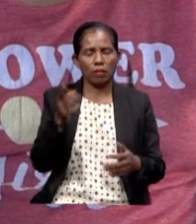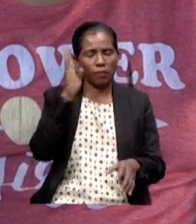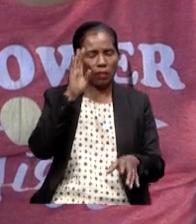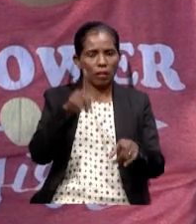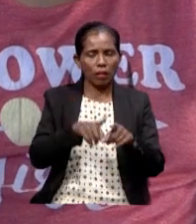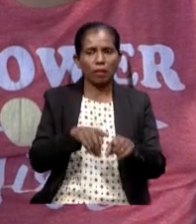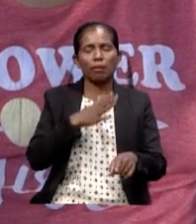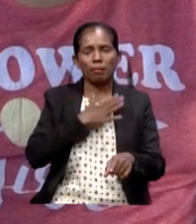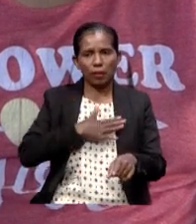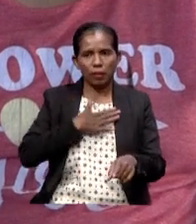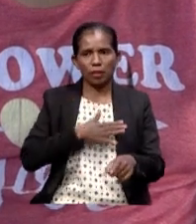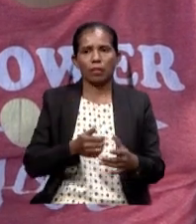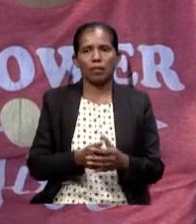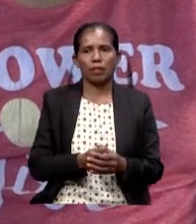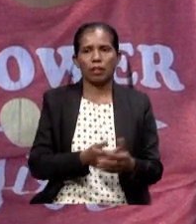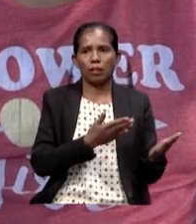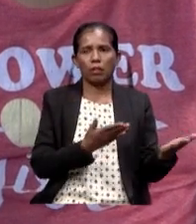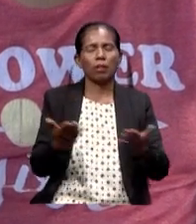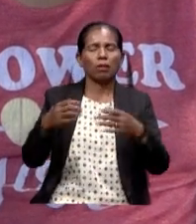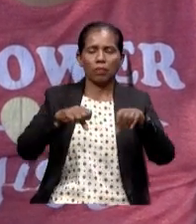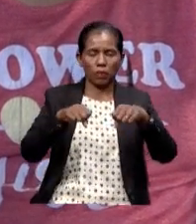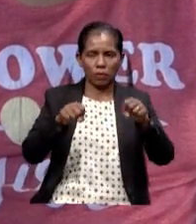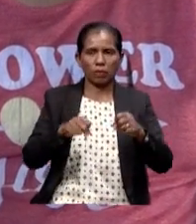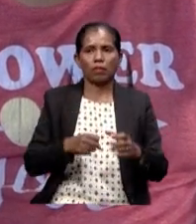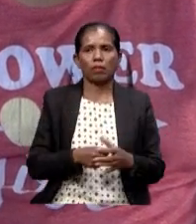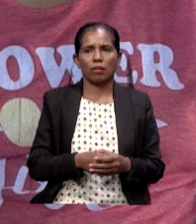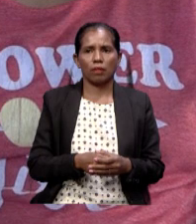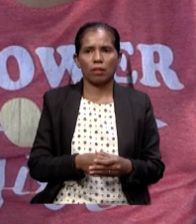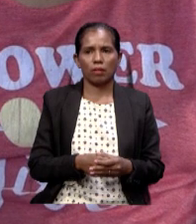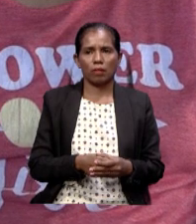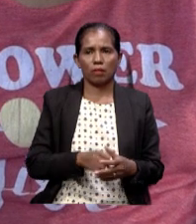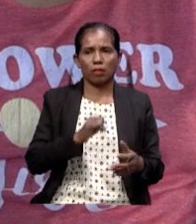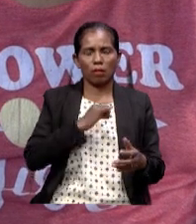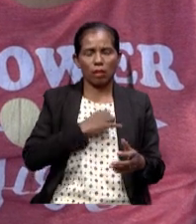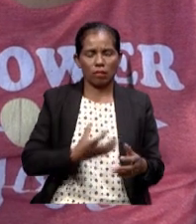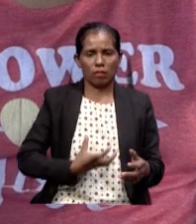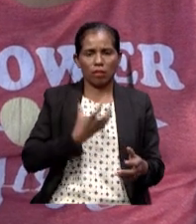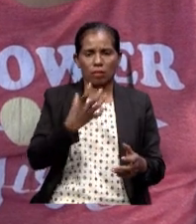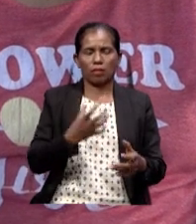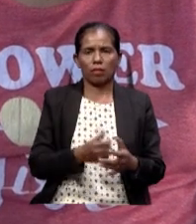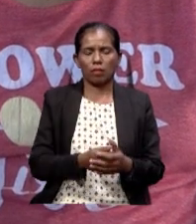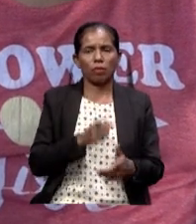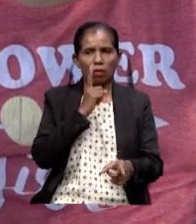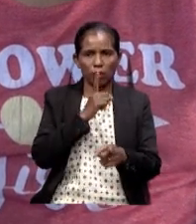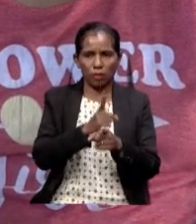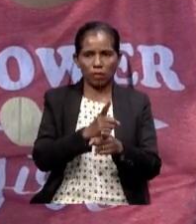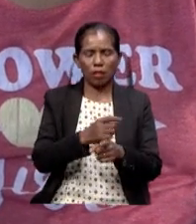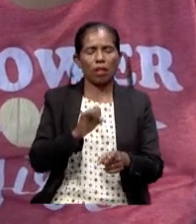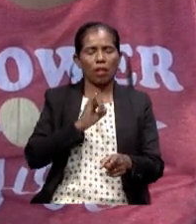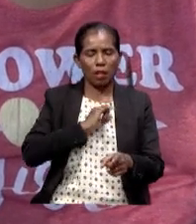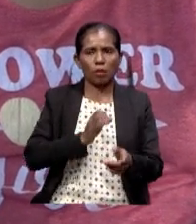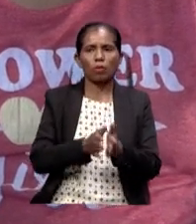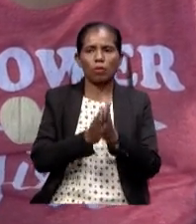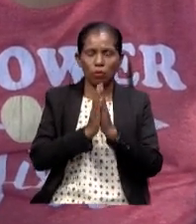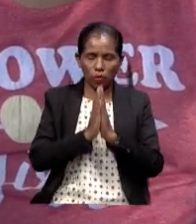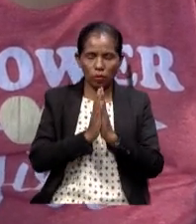mau tulah be motor de tono ha ablan sekolah mana sana mau hawi virus tu irolos ne haus susu azuda ba